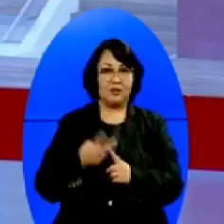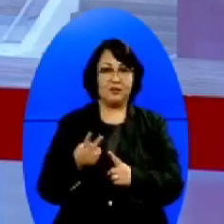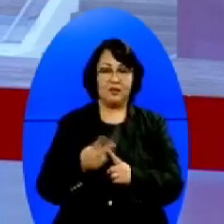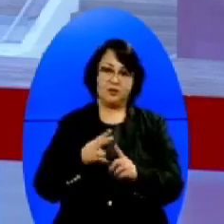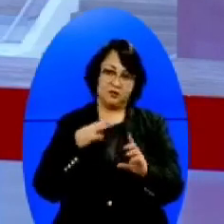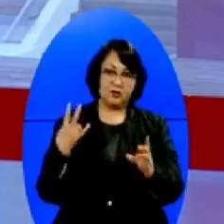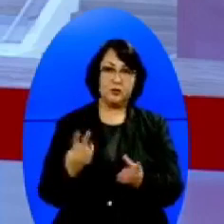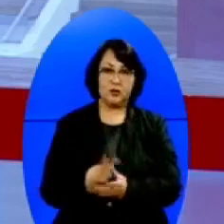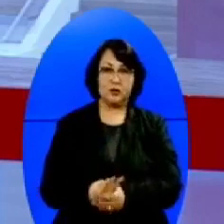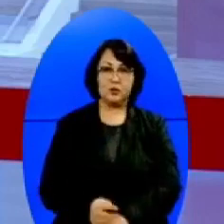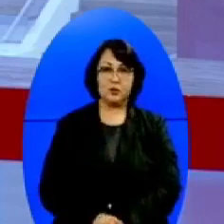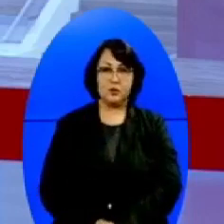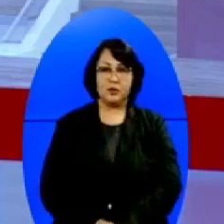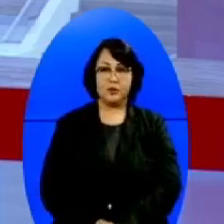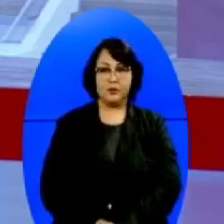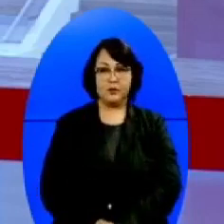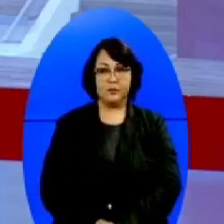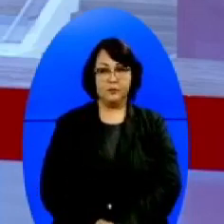байна.